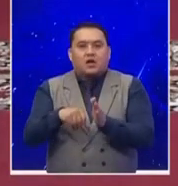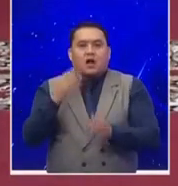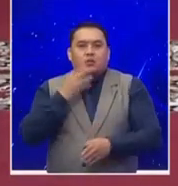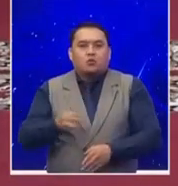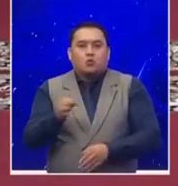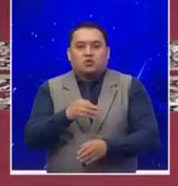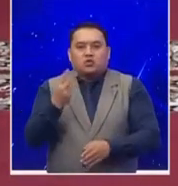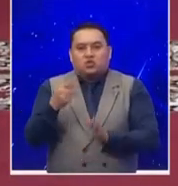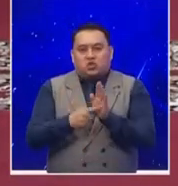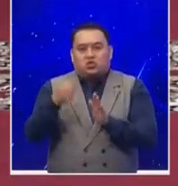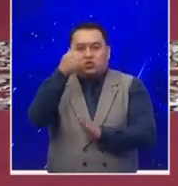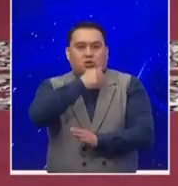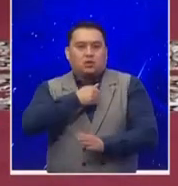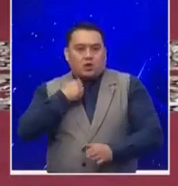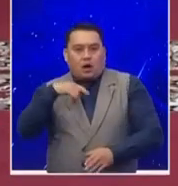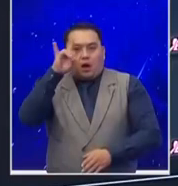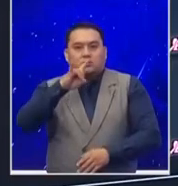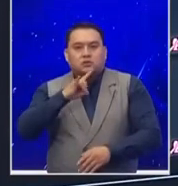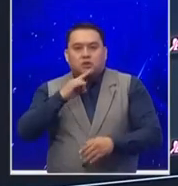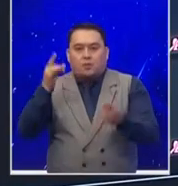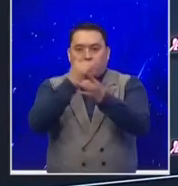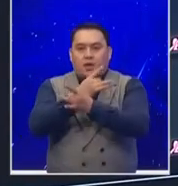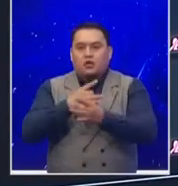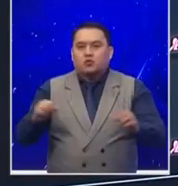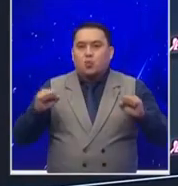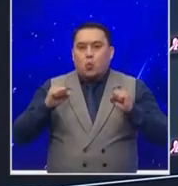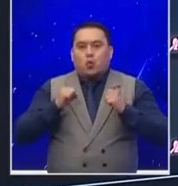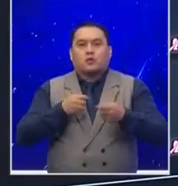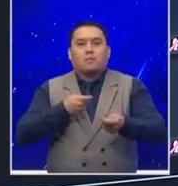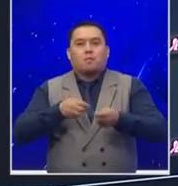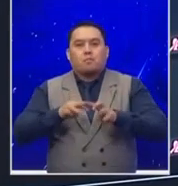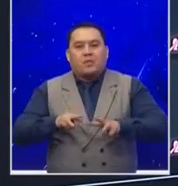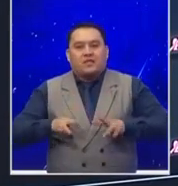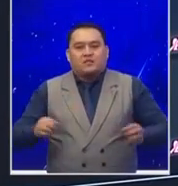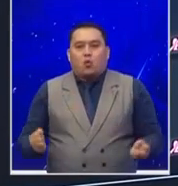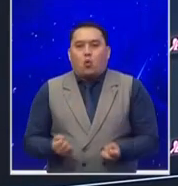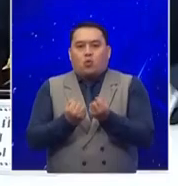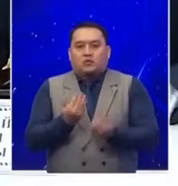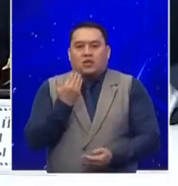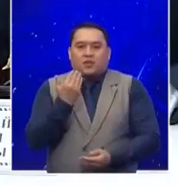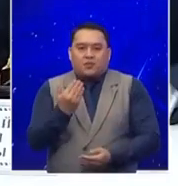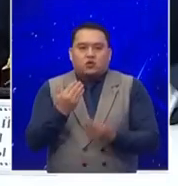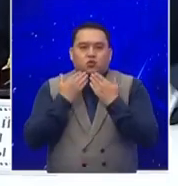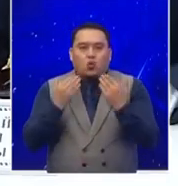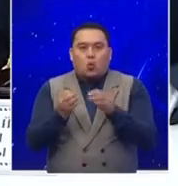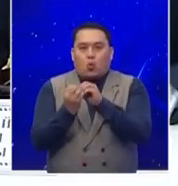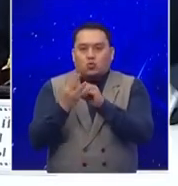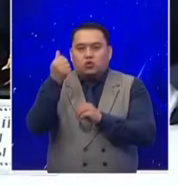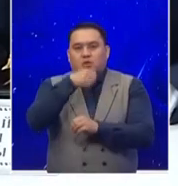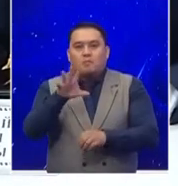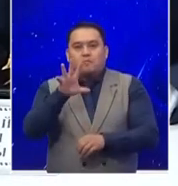іске 2007 жылдан бері Қазақстан Республикасы мәдениет және спорт министрлігі қолдау көрсетіп келеді. Соңғы 14